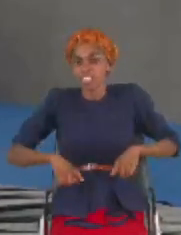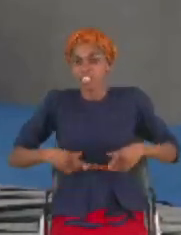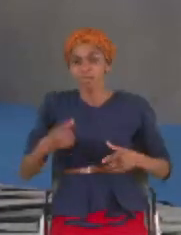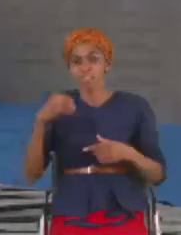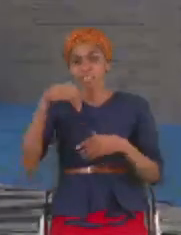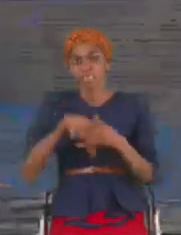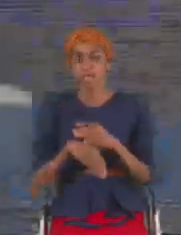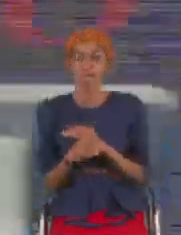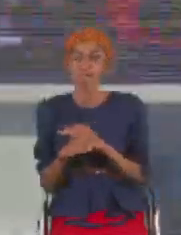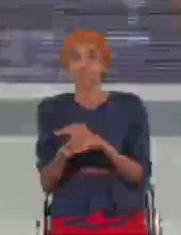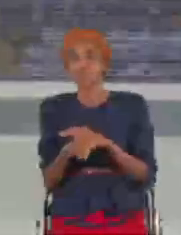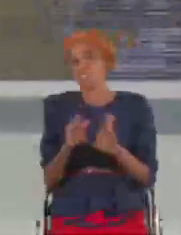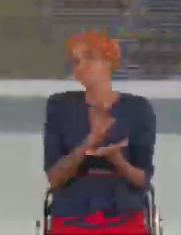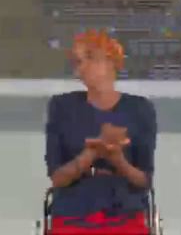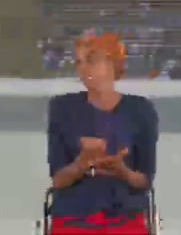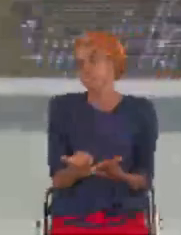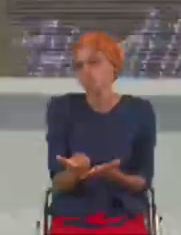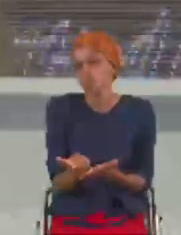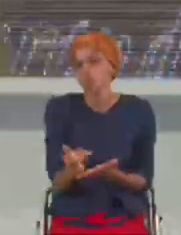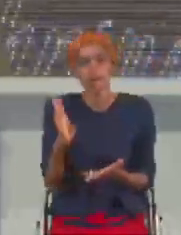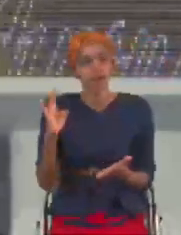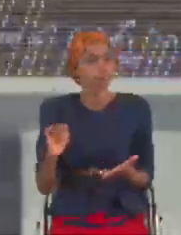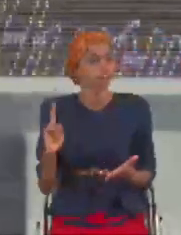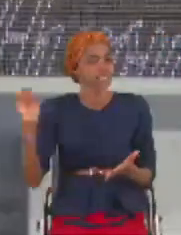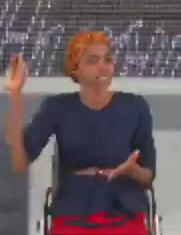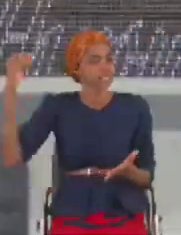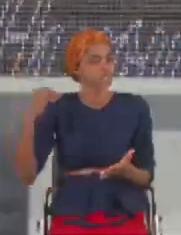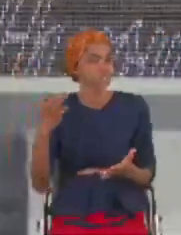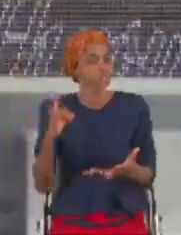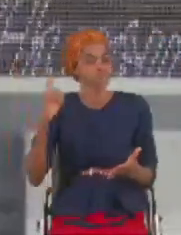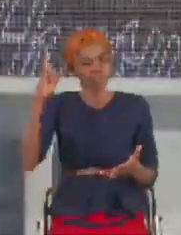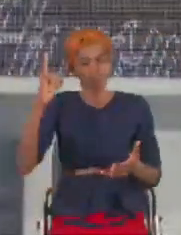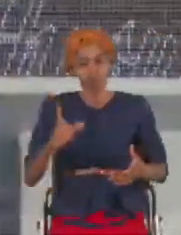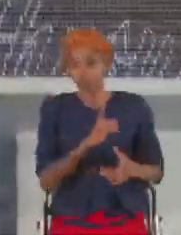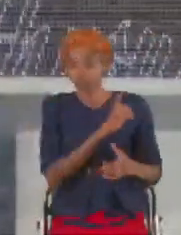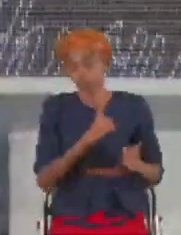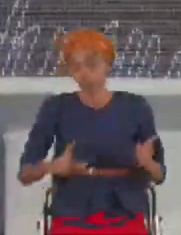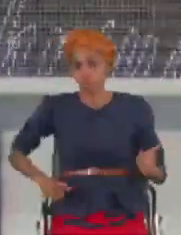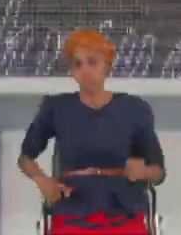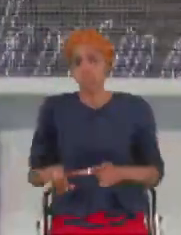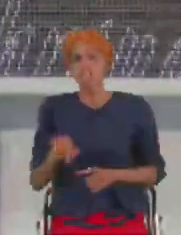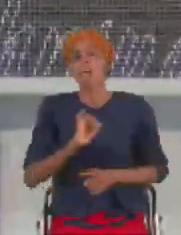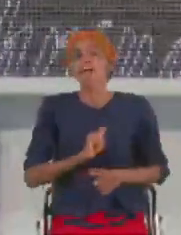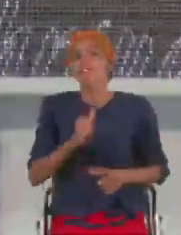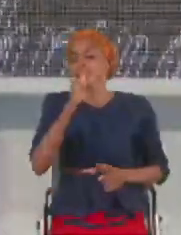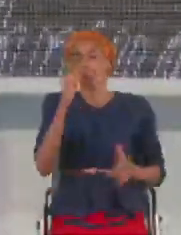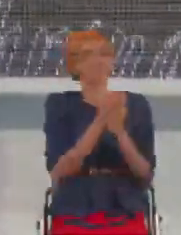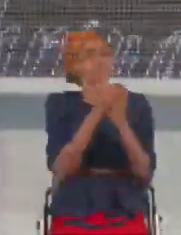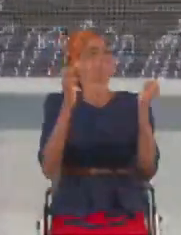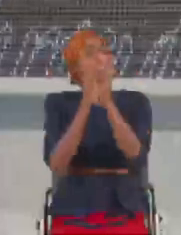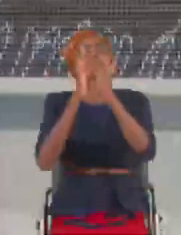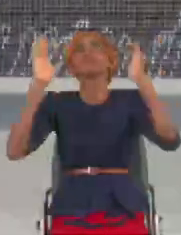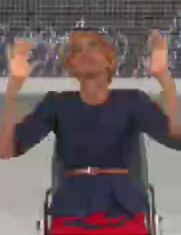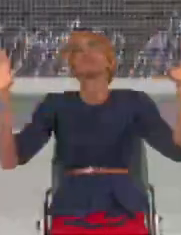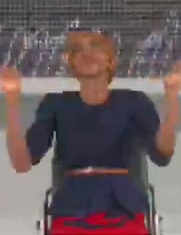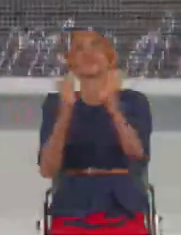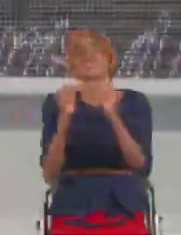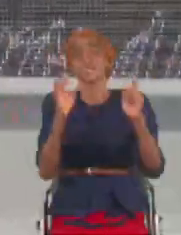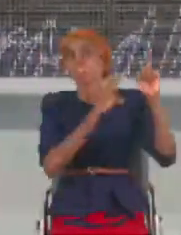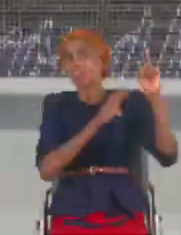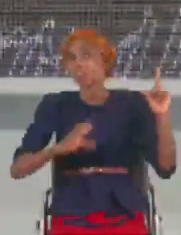dans merville défaite par la grâce de dieu j'ai j'ai été crucifié avec ricin